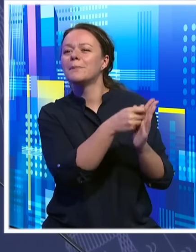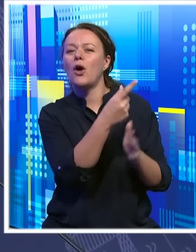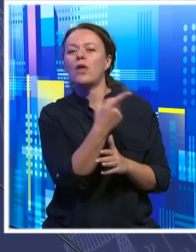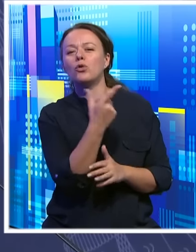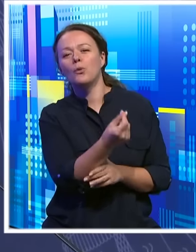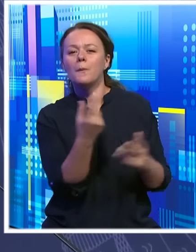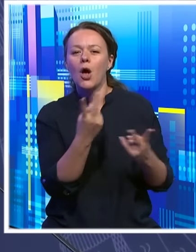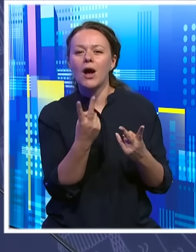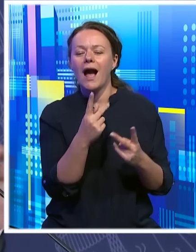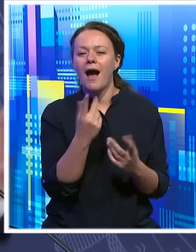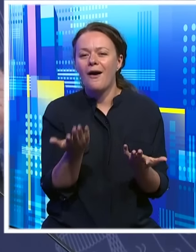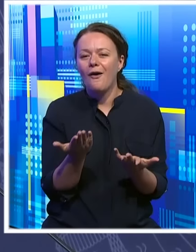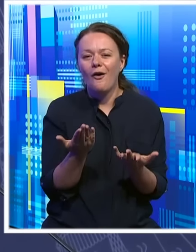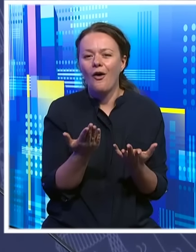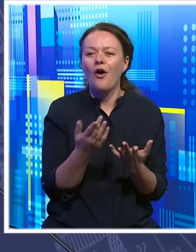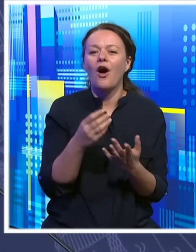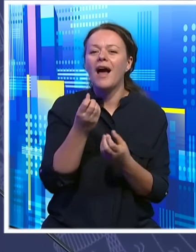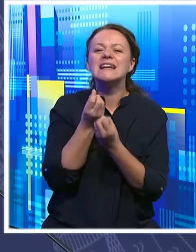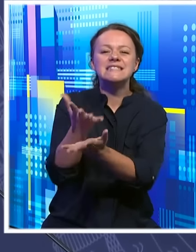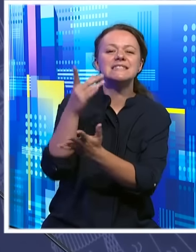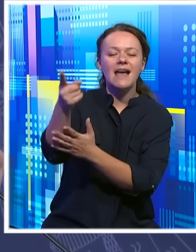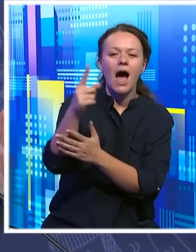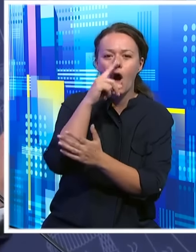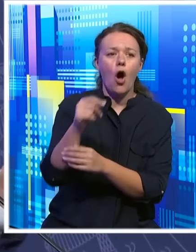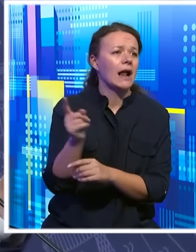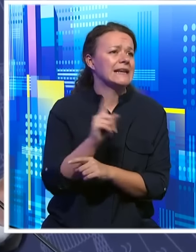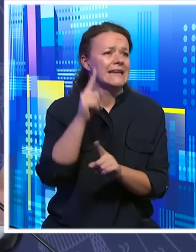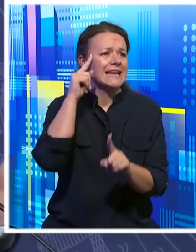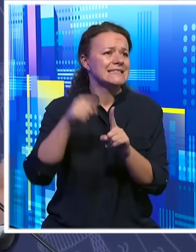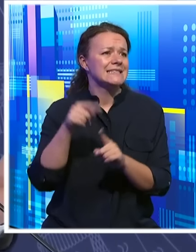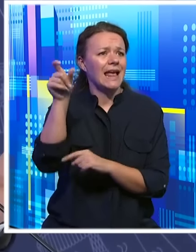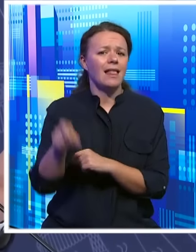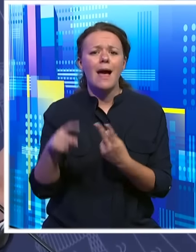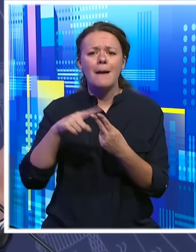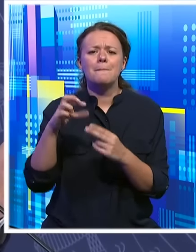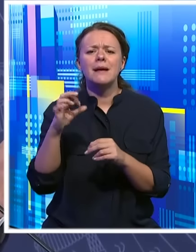cilj. Nije najveći cilj to da mene napadne Peskov, koji je normalan i pametan čovjek.